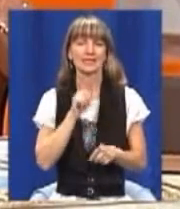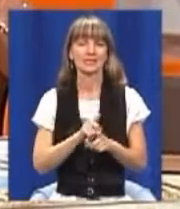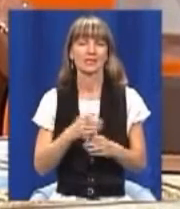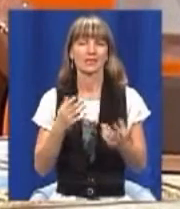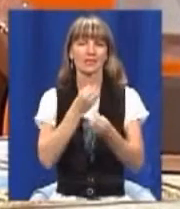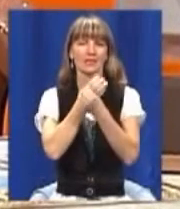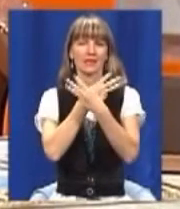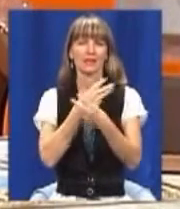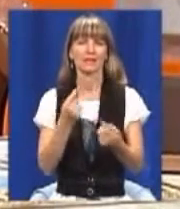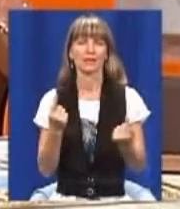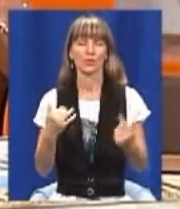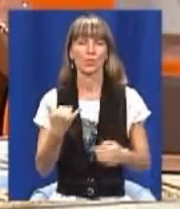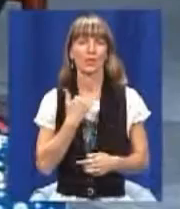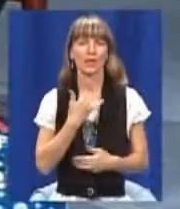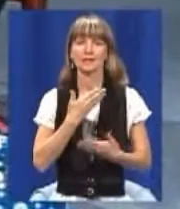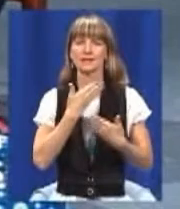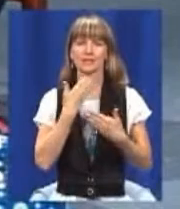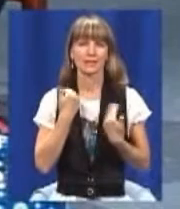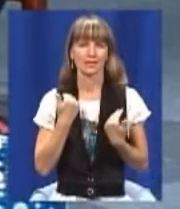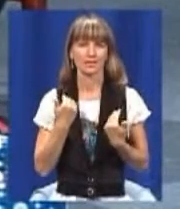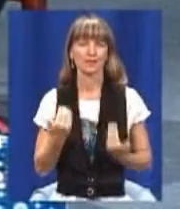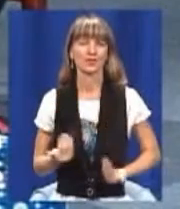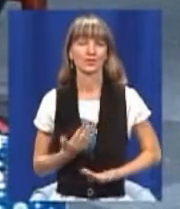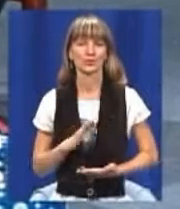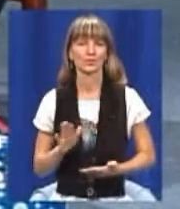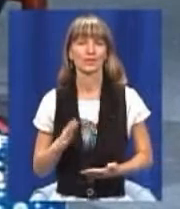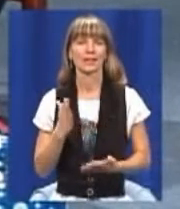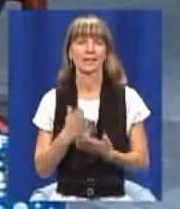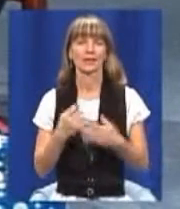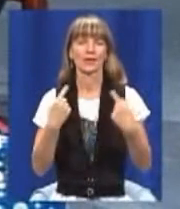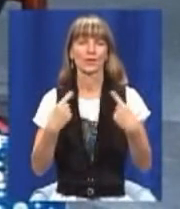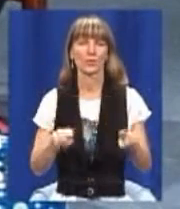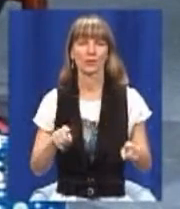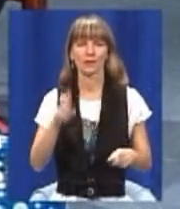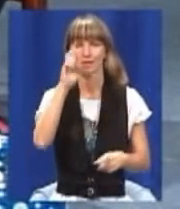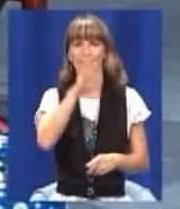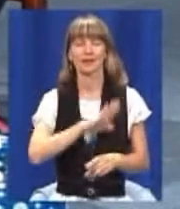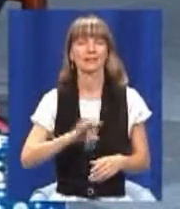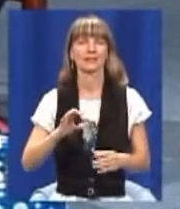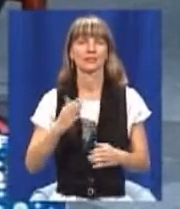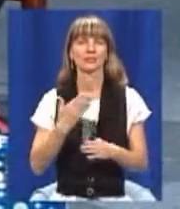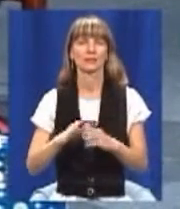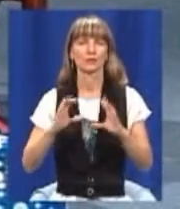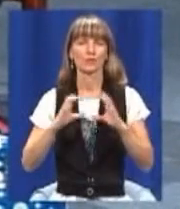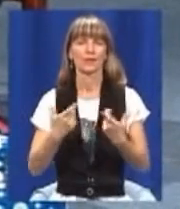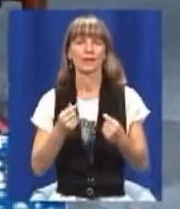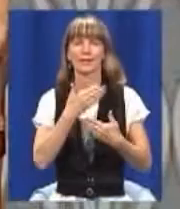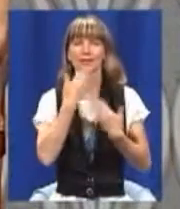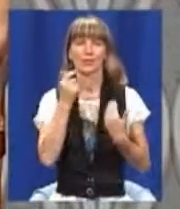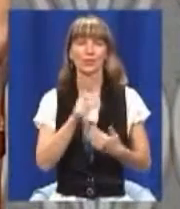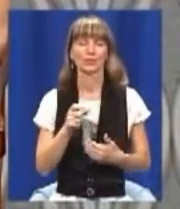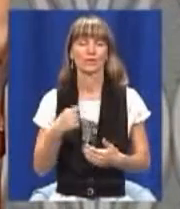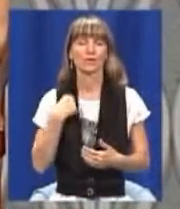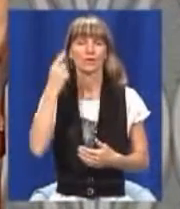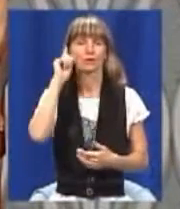такі величезні у нас не живуть, на щастя, а зато є в різних диких таких от країнах та частинах світу, де немає людей. Ну,